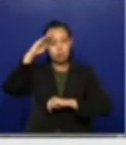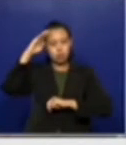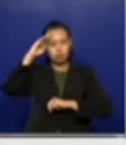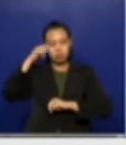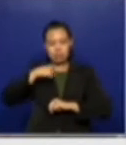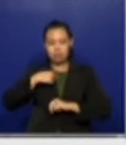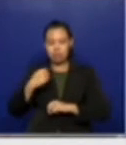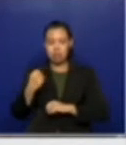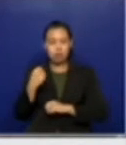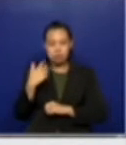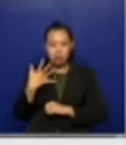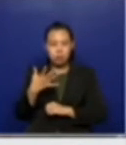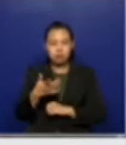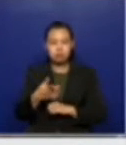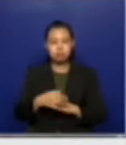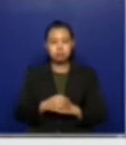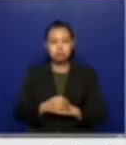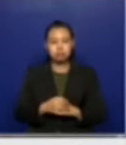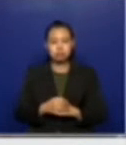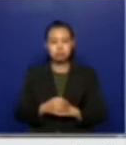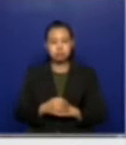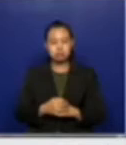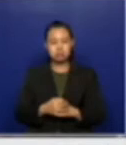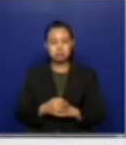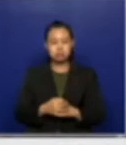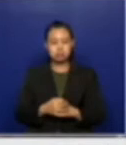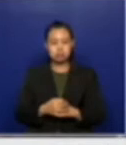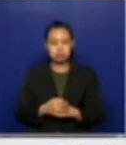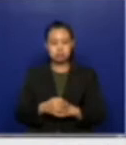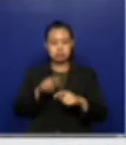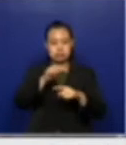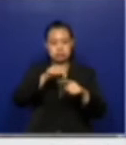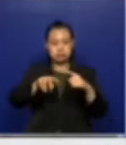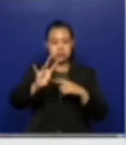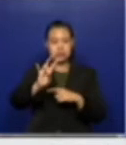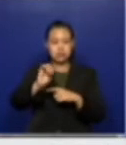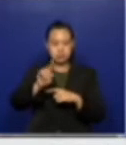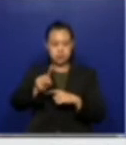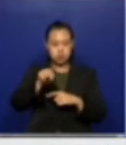บาลนี้ไม่มีความมั่นคงสูงถึง